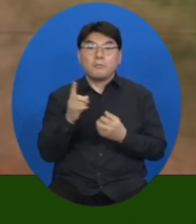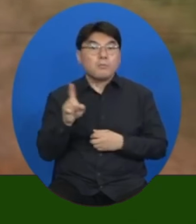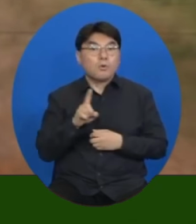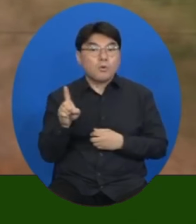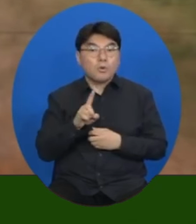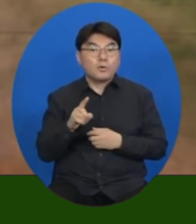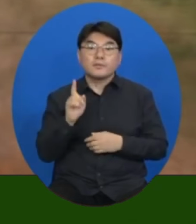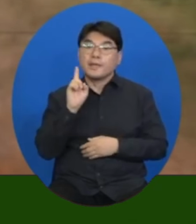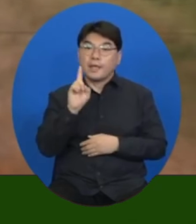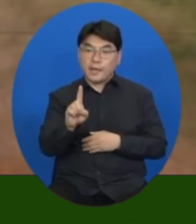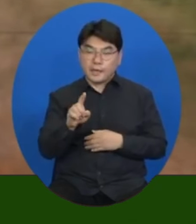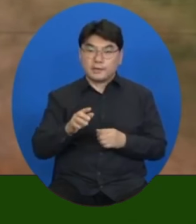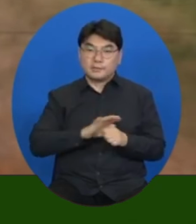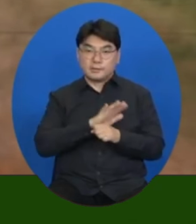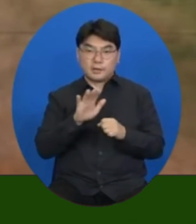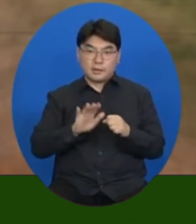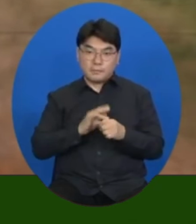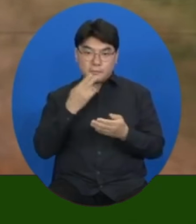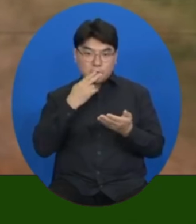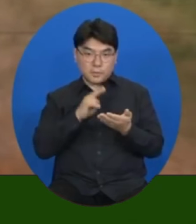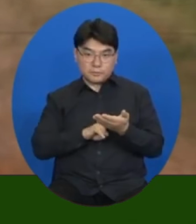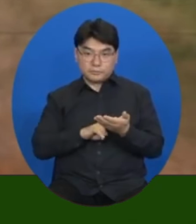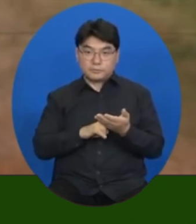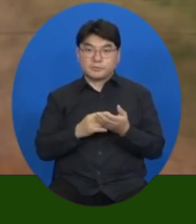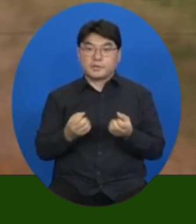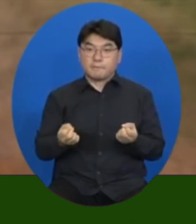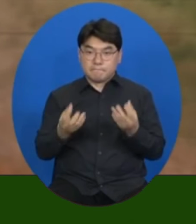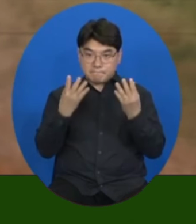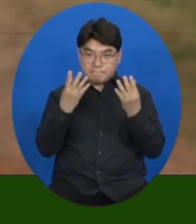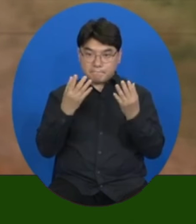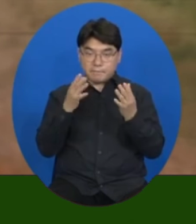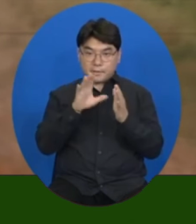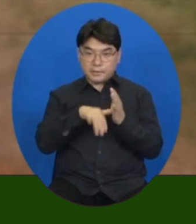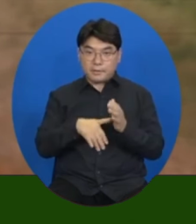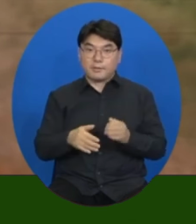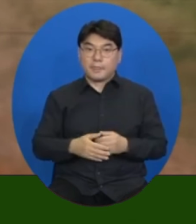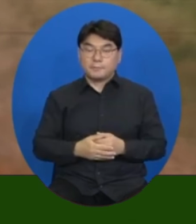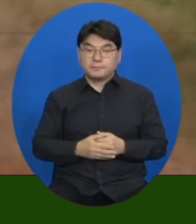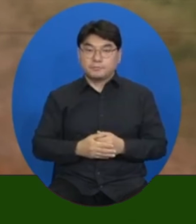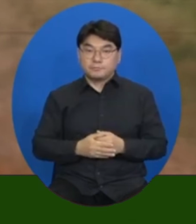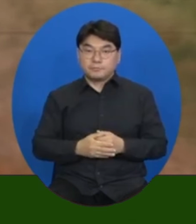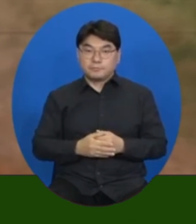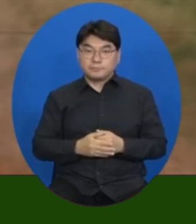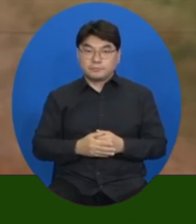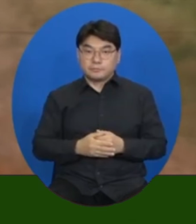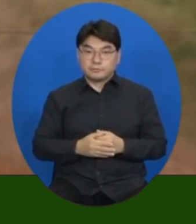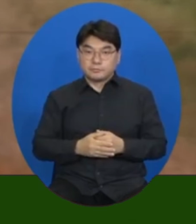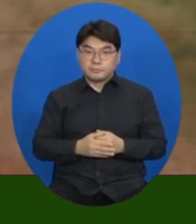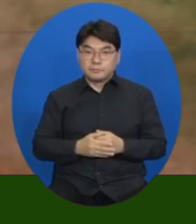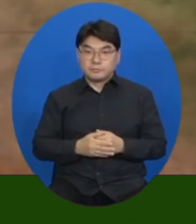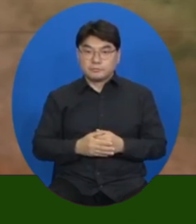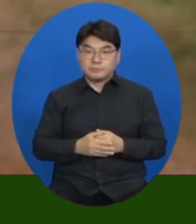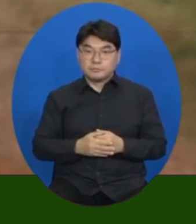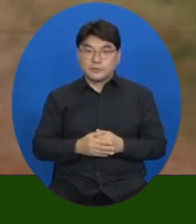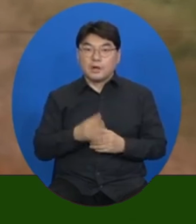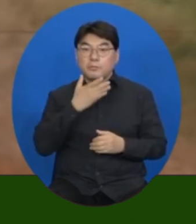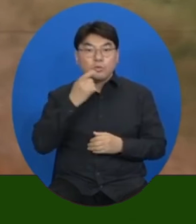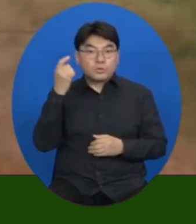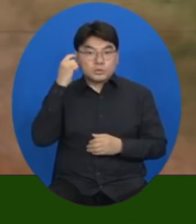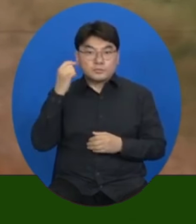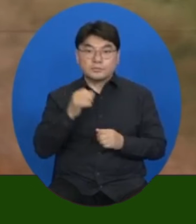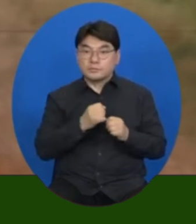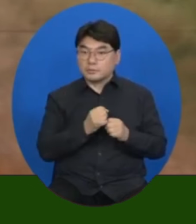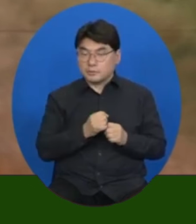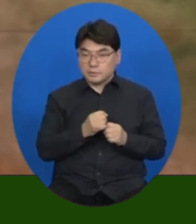젊은이 교회도 전도 축제를 하게 되는데 정말 우리가 오늘이 말씀을 통해서이 다원 사회 속에서 복음을 어떻게 증거해야